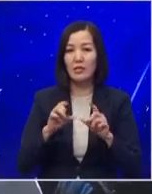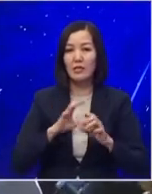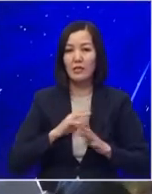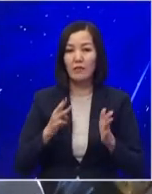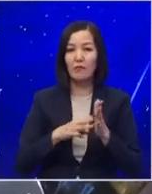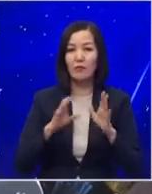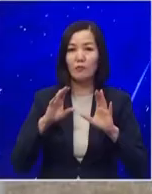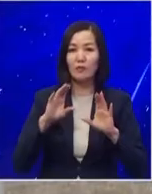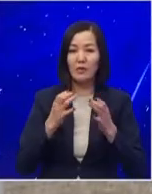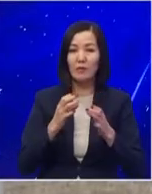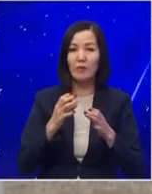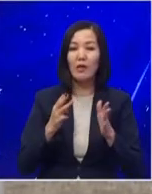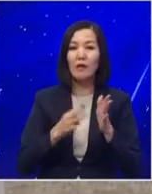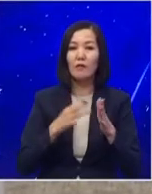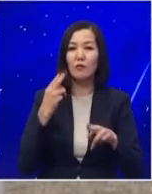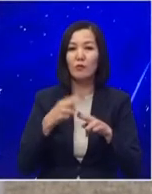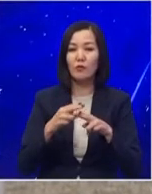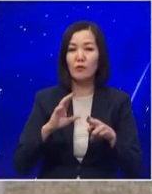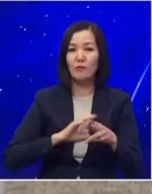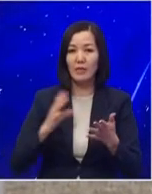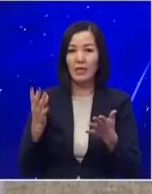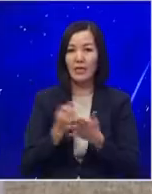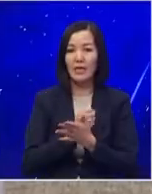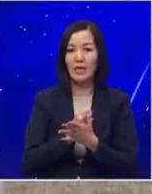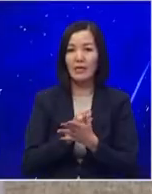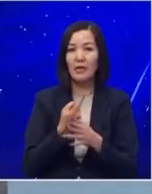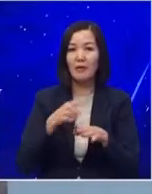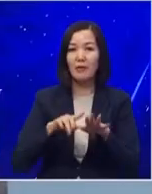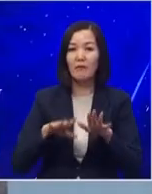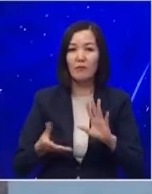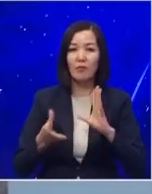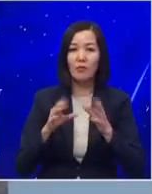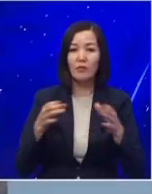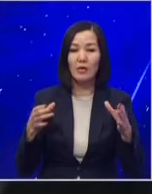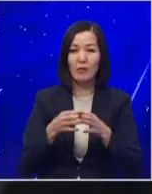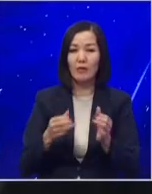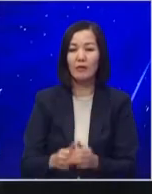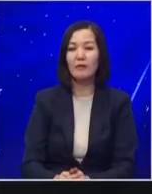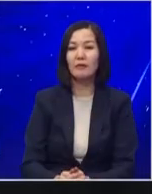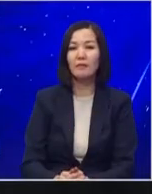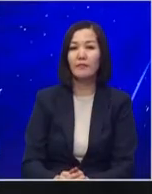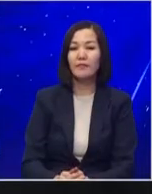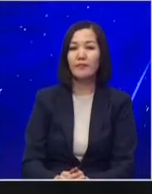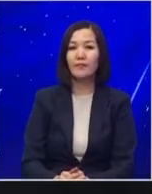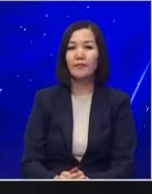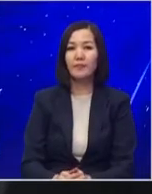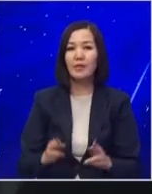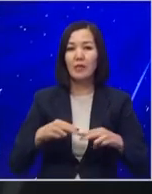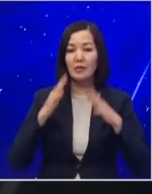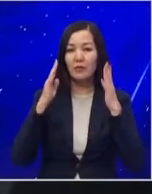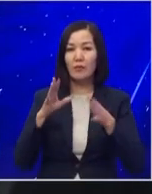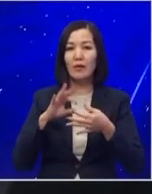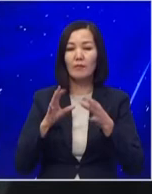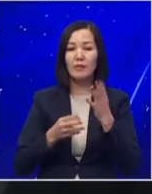серебряных и 8 бронзовых медалей на чемпионате казахстана а это первое место в общекомандном зачете пост он прилетит оставим на олимпийские игры в